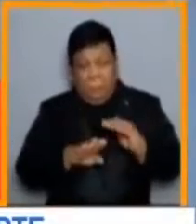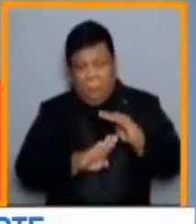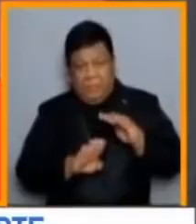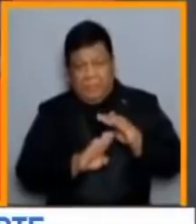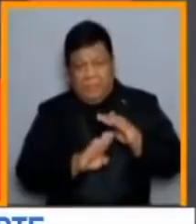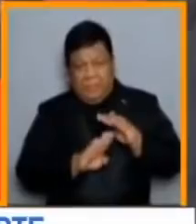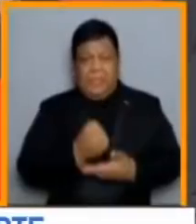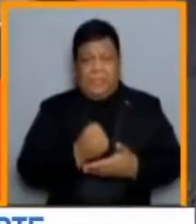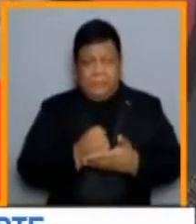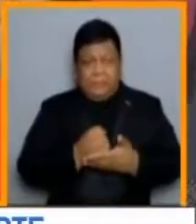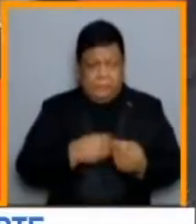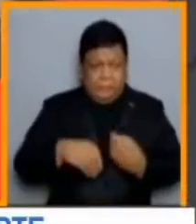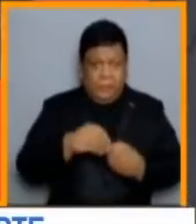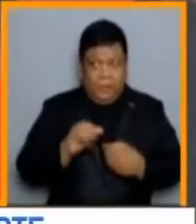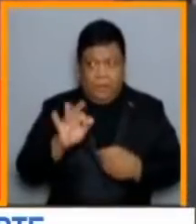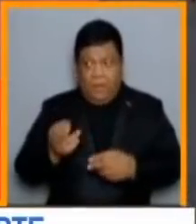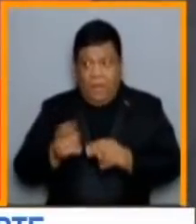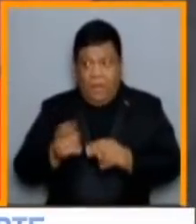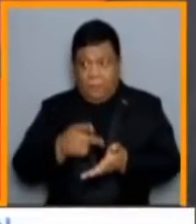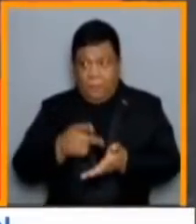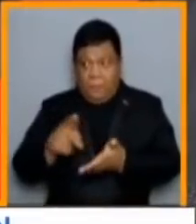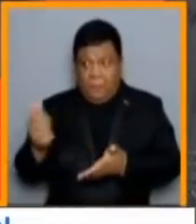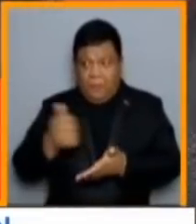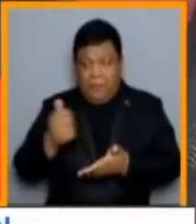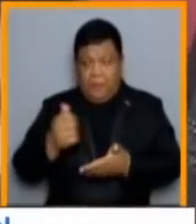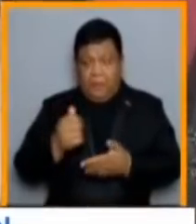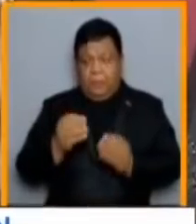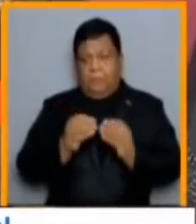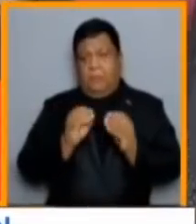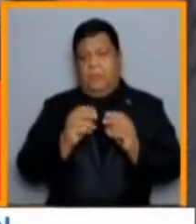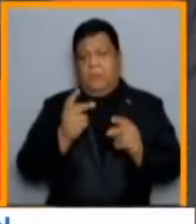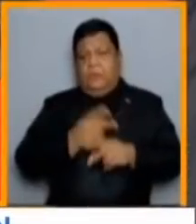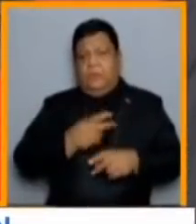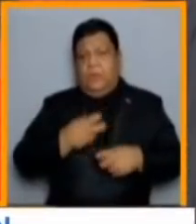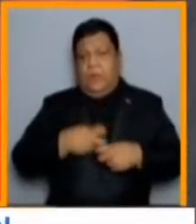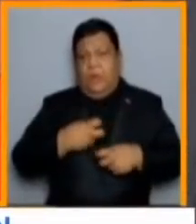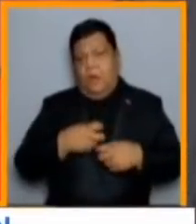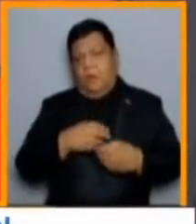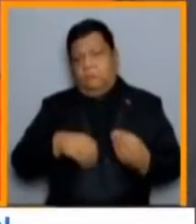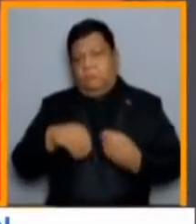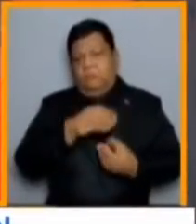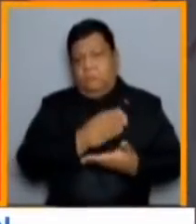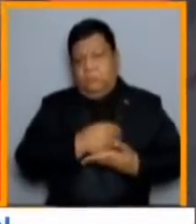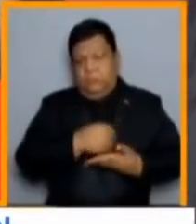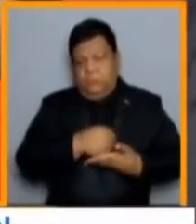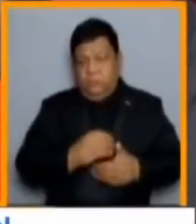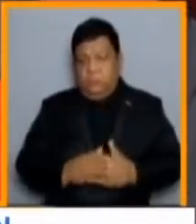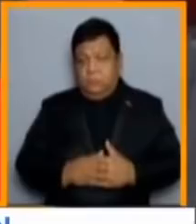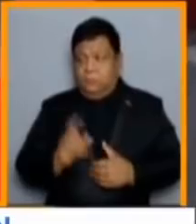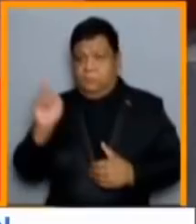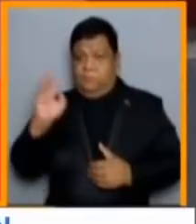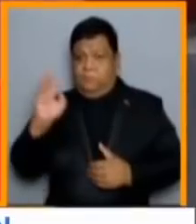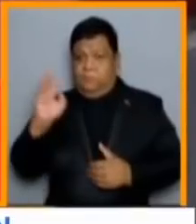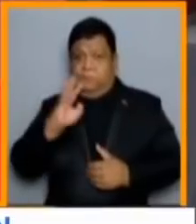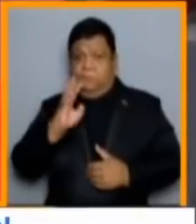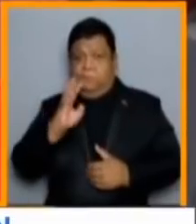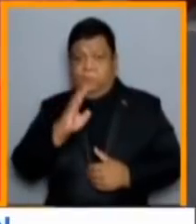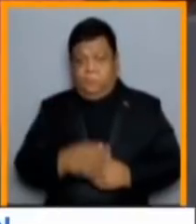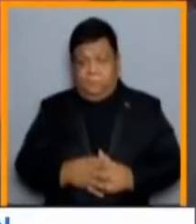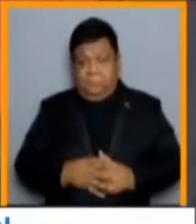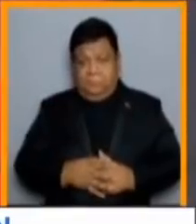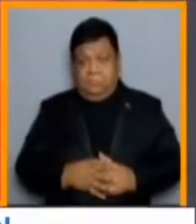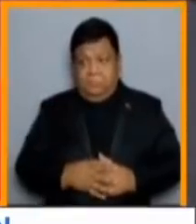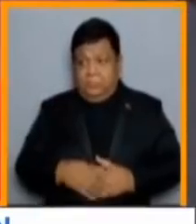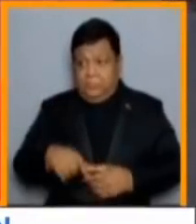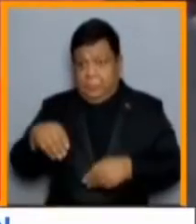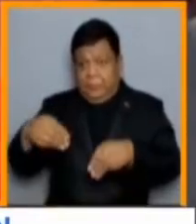pamasahe. Gawa ng di nasapat yung mga bilihin sa palengke.